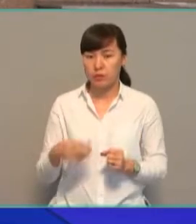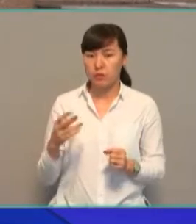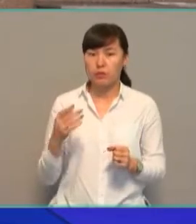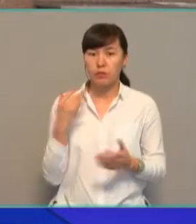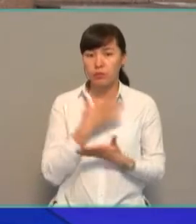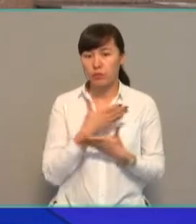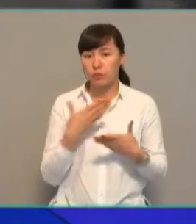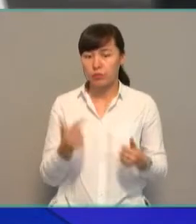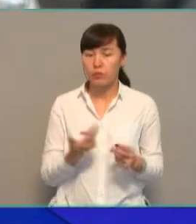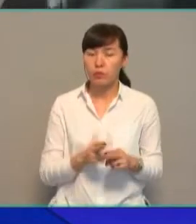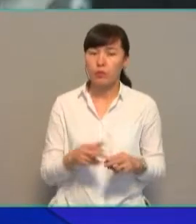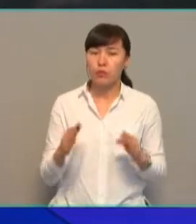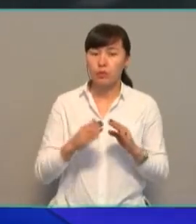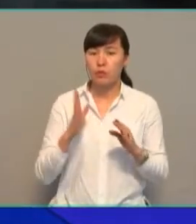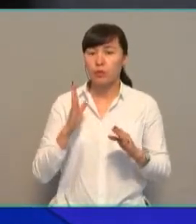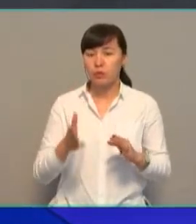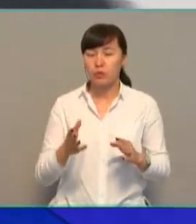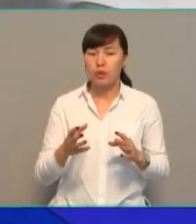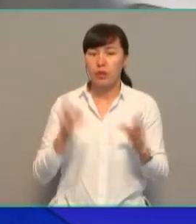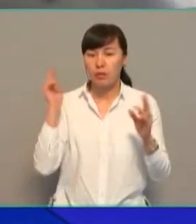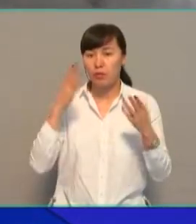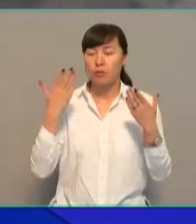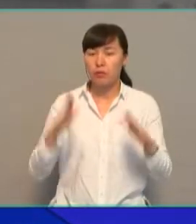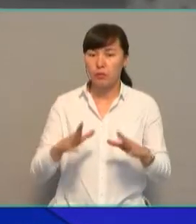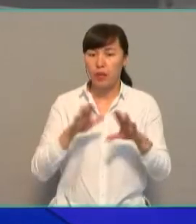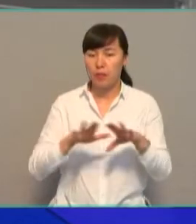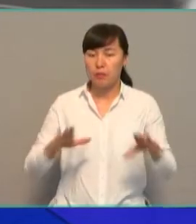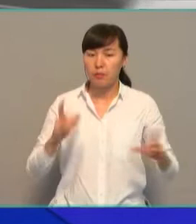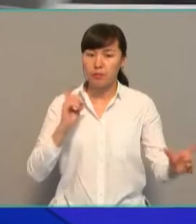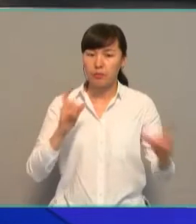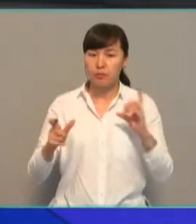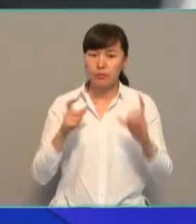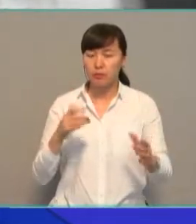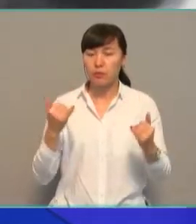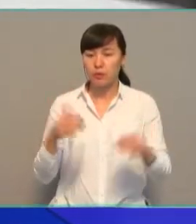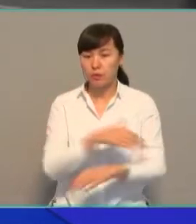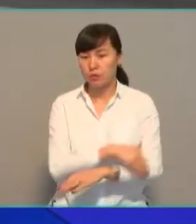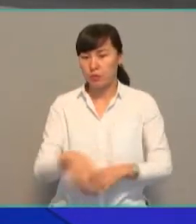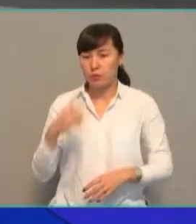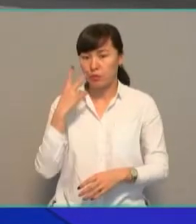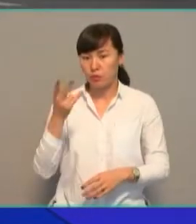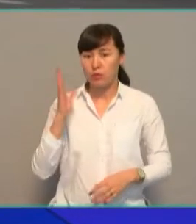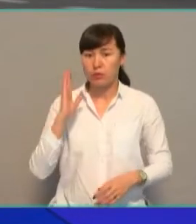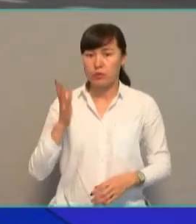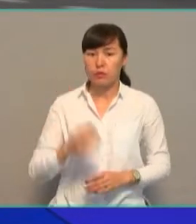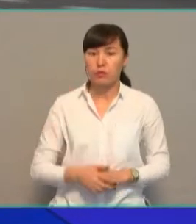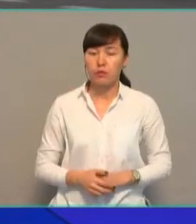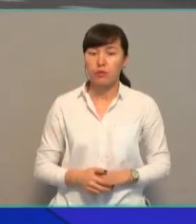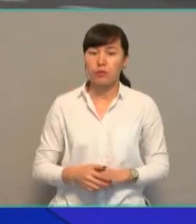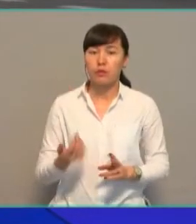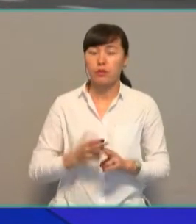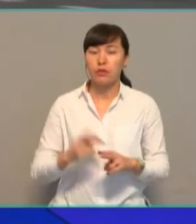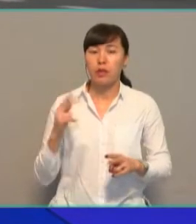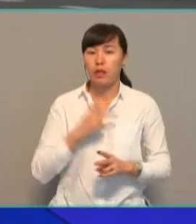қатары жоқтың қасы. Үйде отырсын деп оқудан босатылған оқушылар мен студенттерді де көшеде көптеп кездестіруге болады.